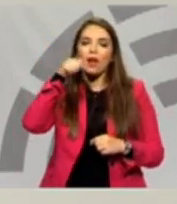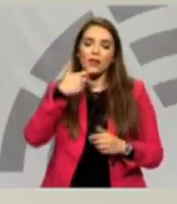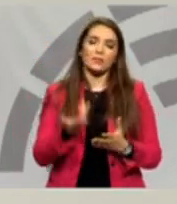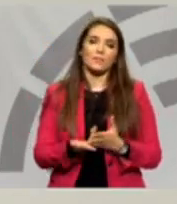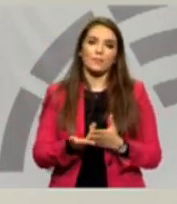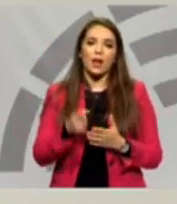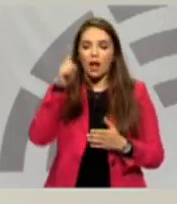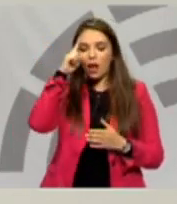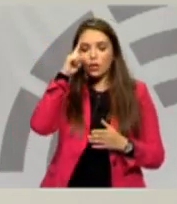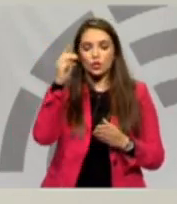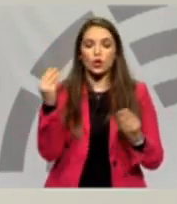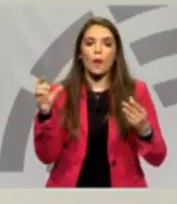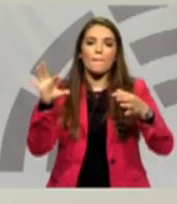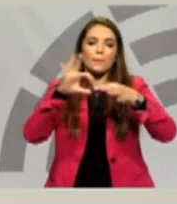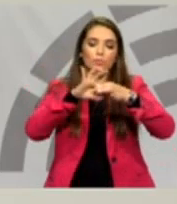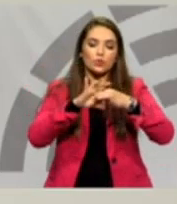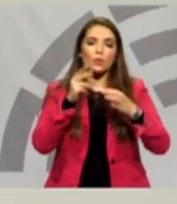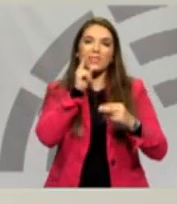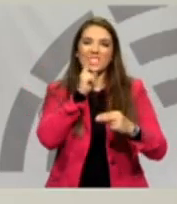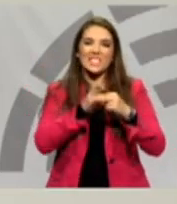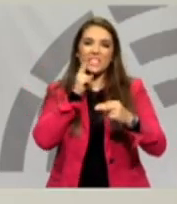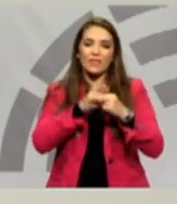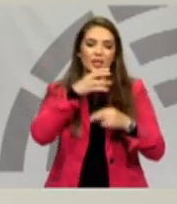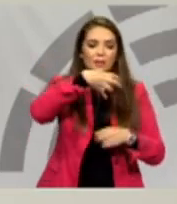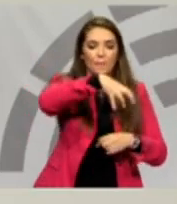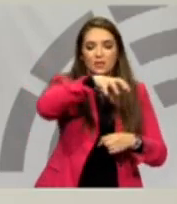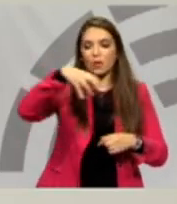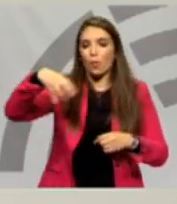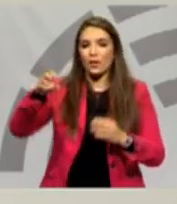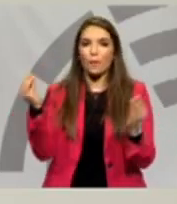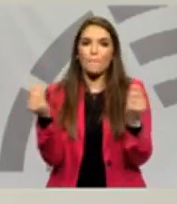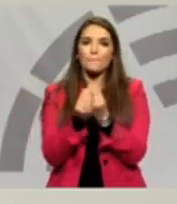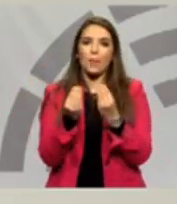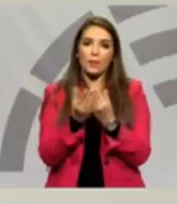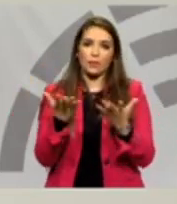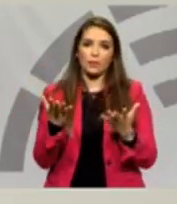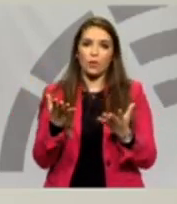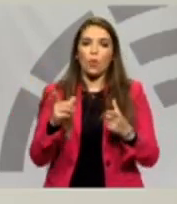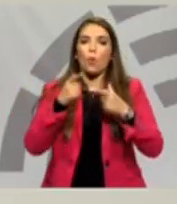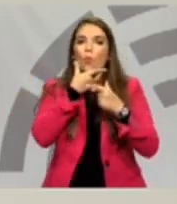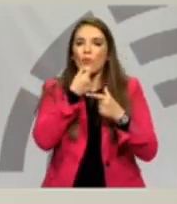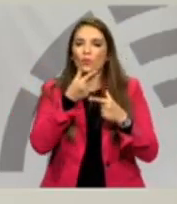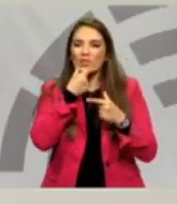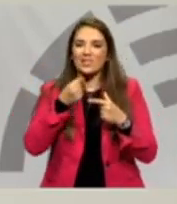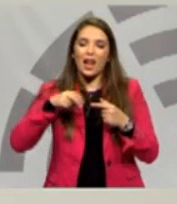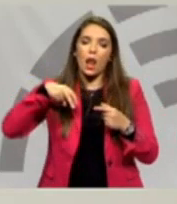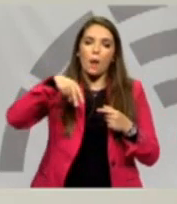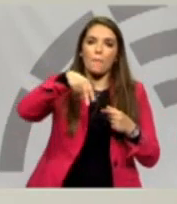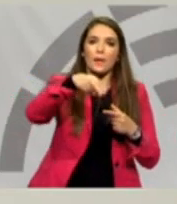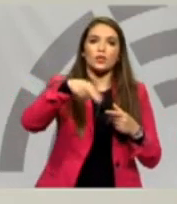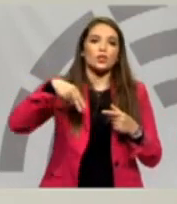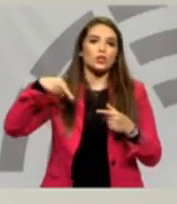نسس ان همم مش نسهلوا التواصل بين الجامعه في الجنوب والقطب التكنولوجي كيف كيف سهله همم